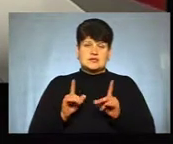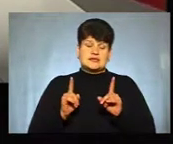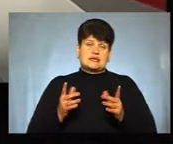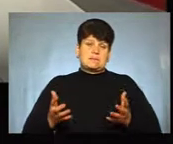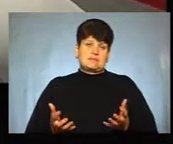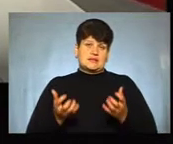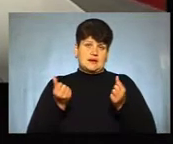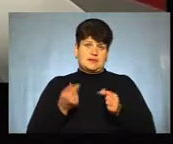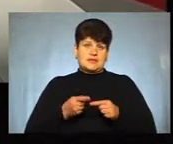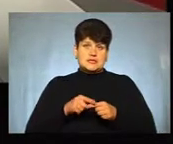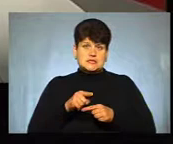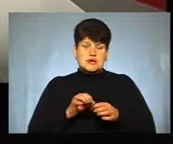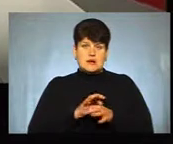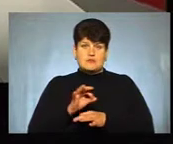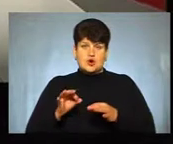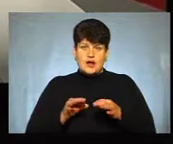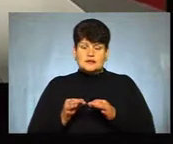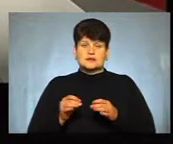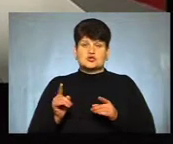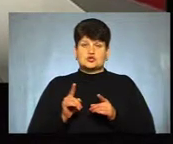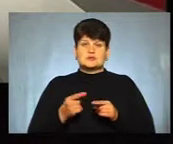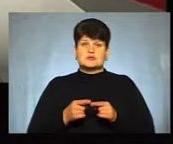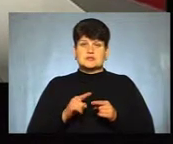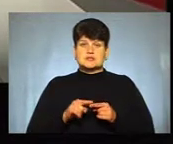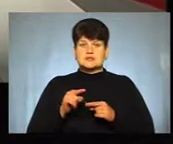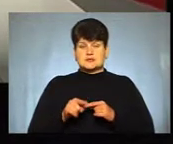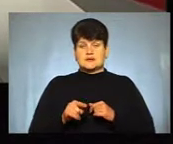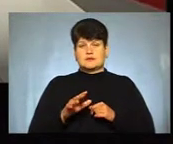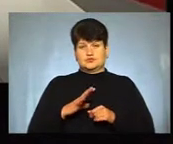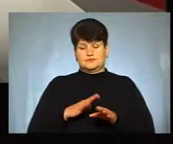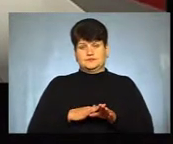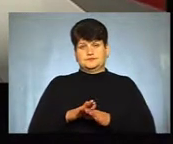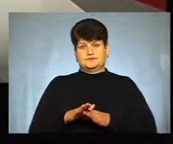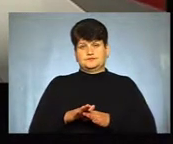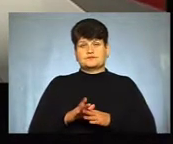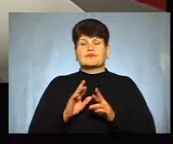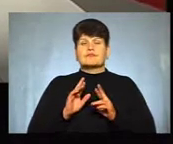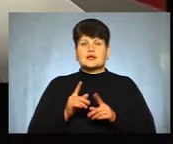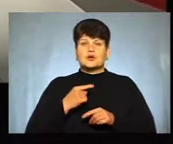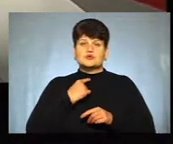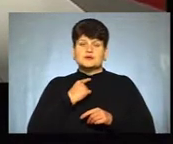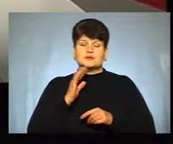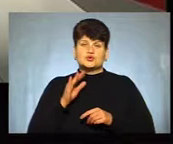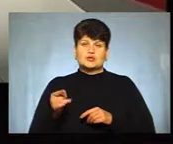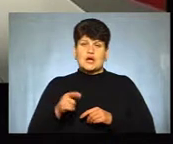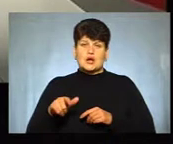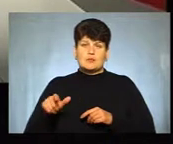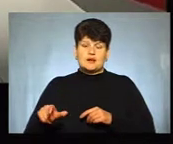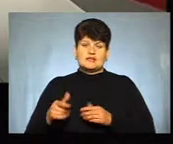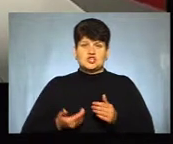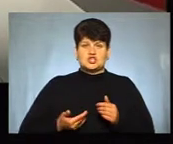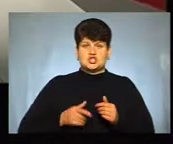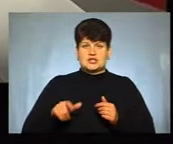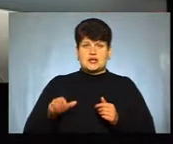Такі проекти, щоб врешті це ж було все-таки реалізовано. Як голосуватимуть тернополяни і жителі ОТГ